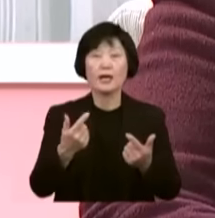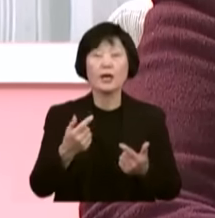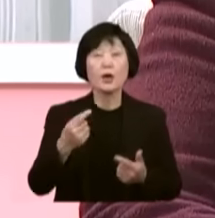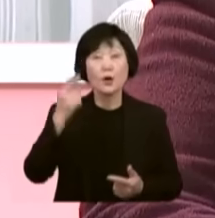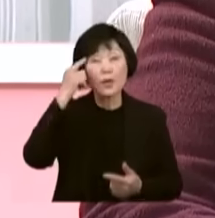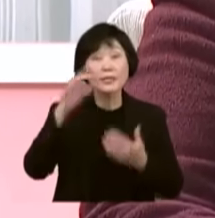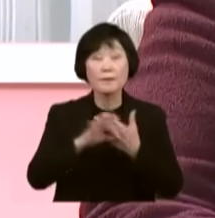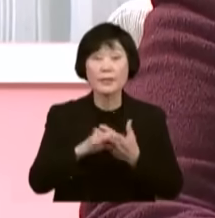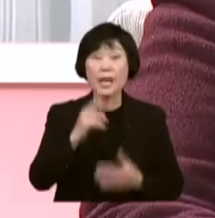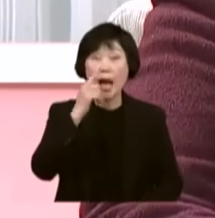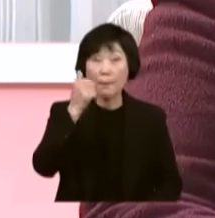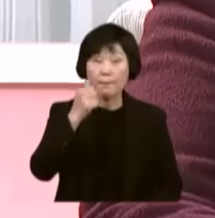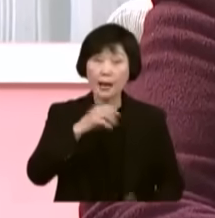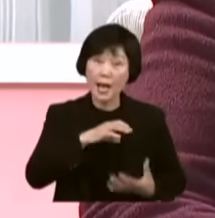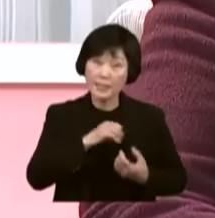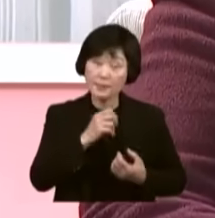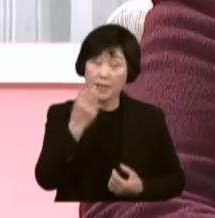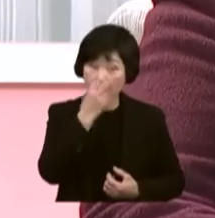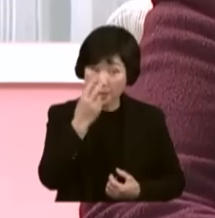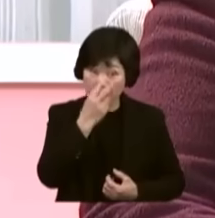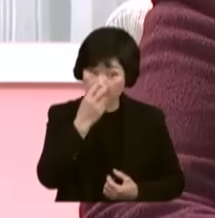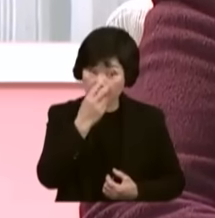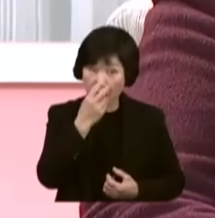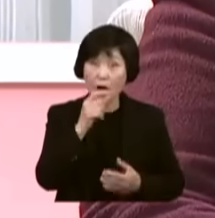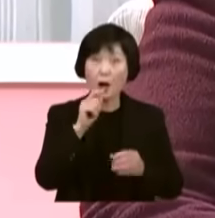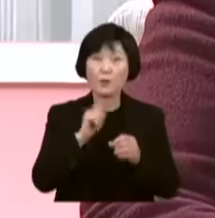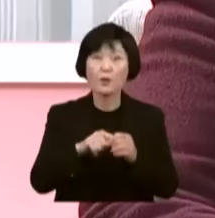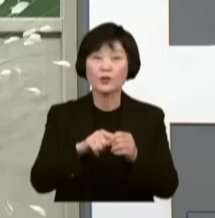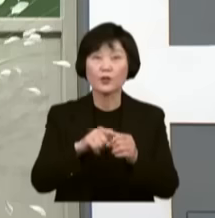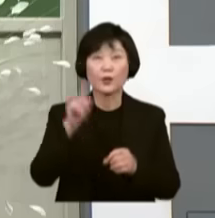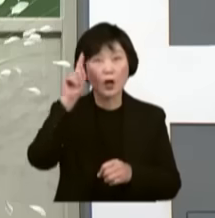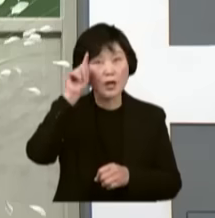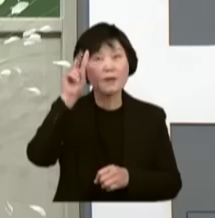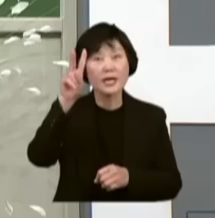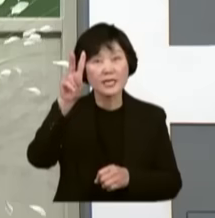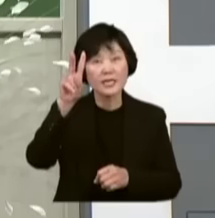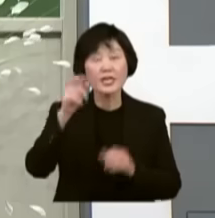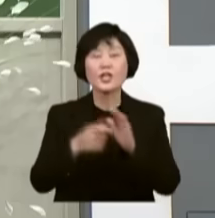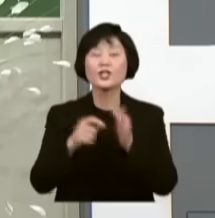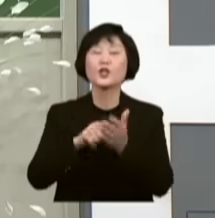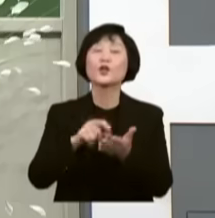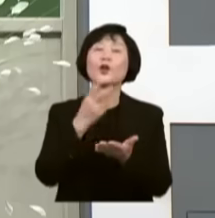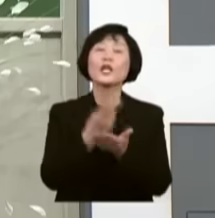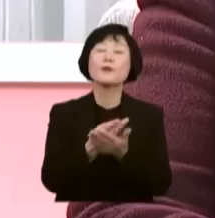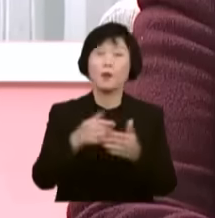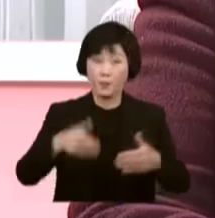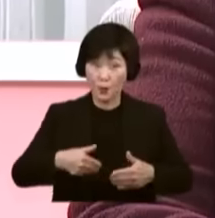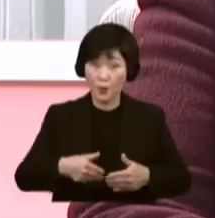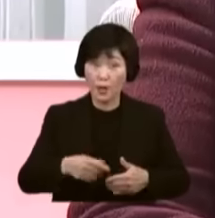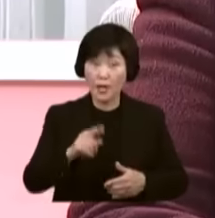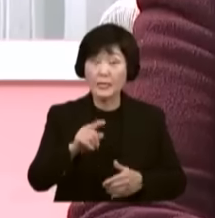이 심장 한번 검사를 하러 1박 정도 입원을 해야 된다고 예. 했어요. 정기 검사. 정기 예. 검진. 근데 그러면